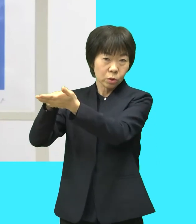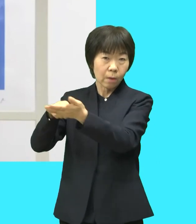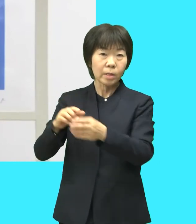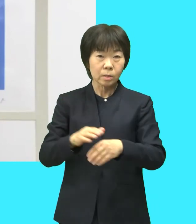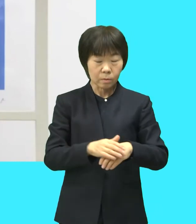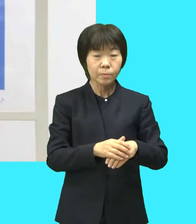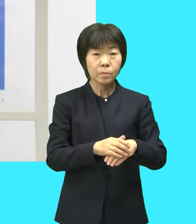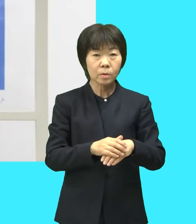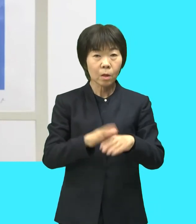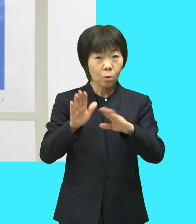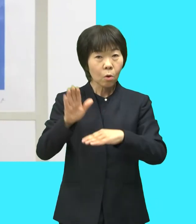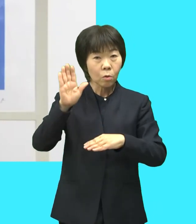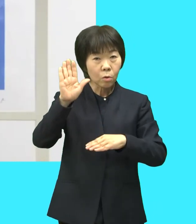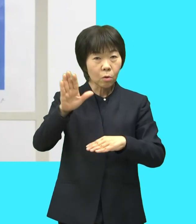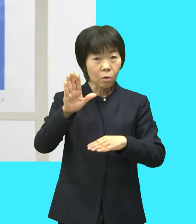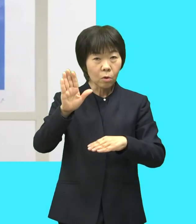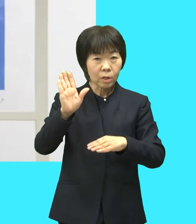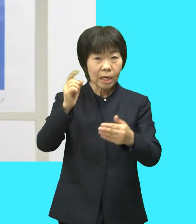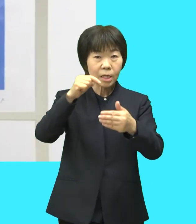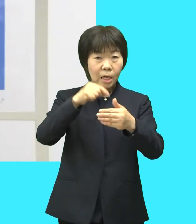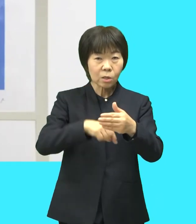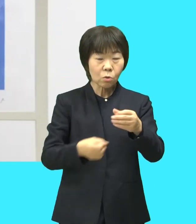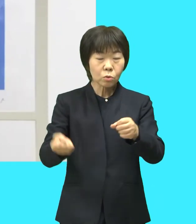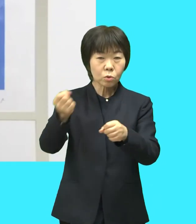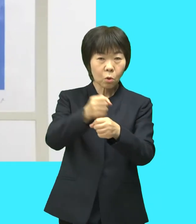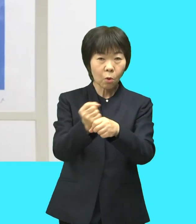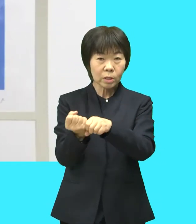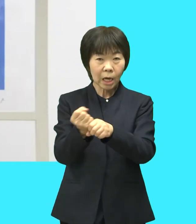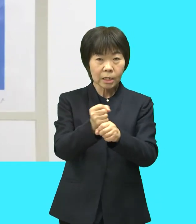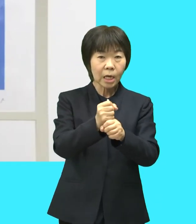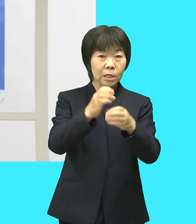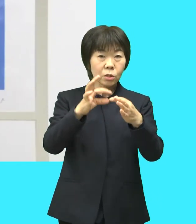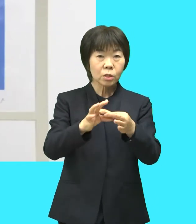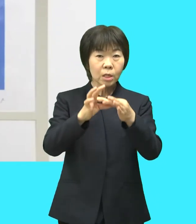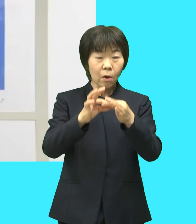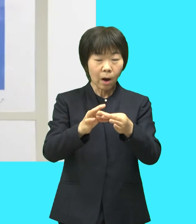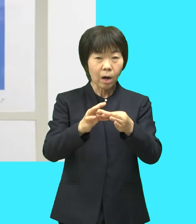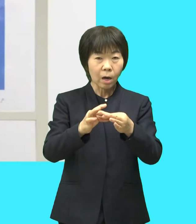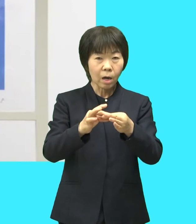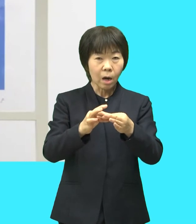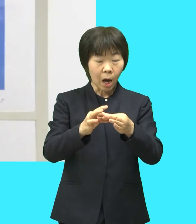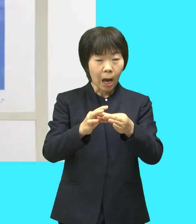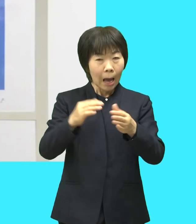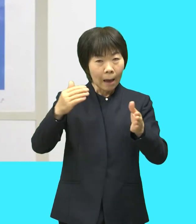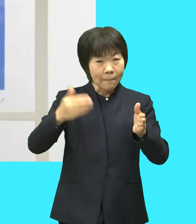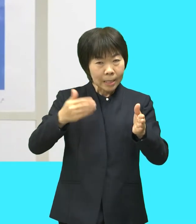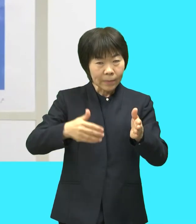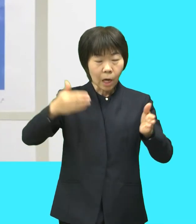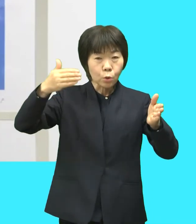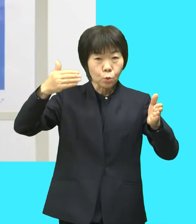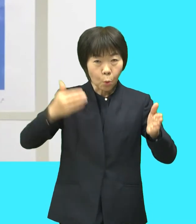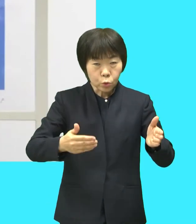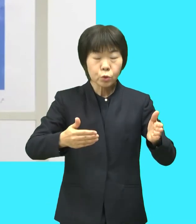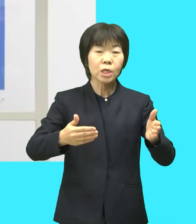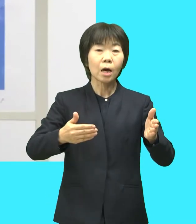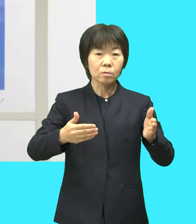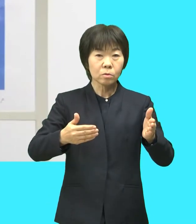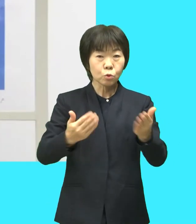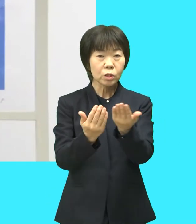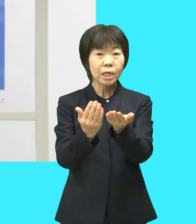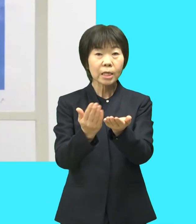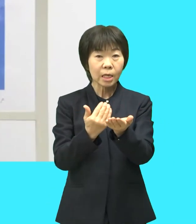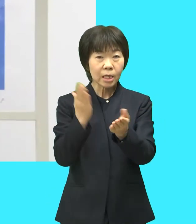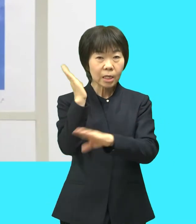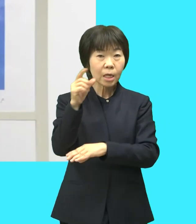。今後福島県の復興再生についてはまだ途上であるという前提の下で、政